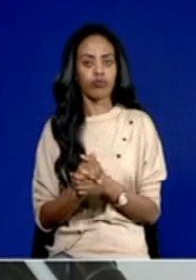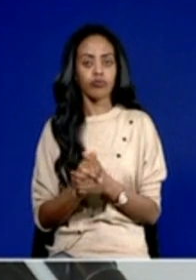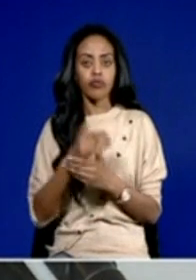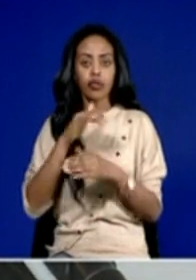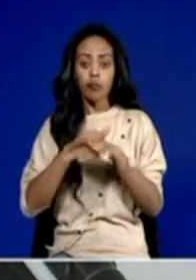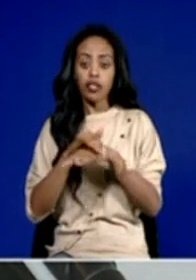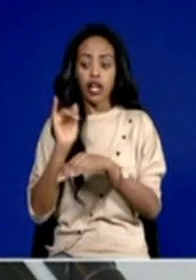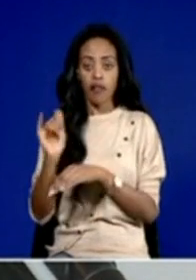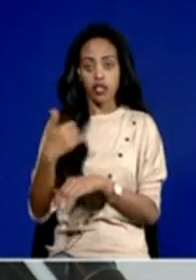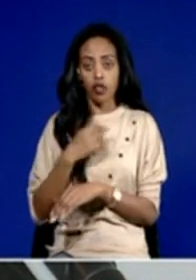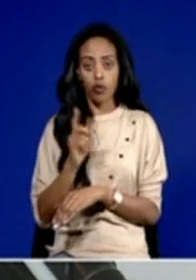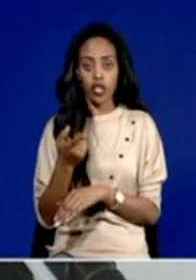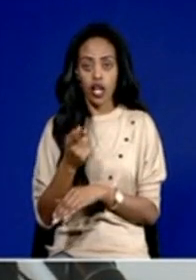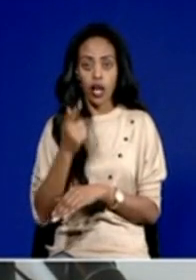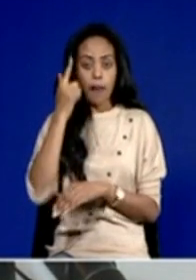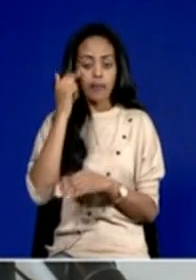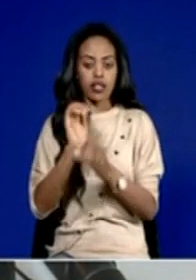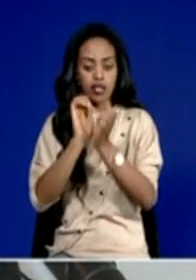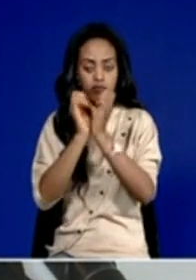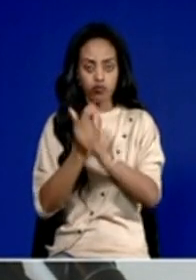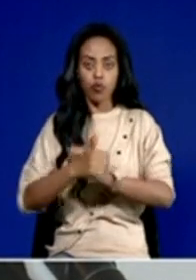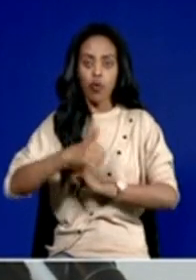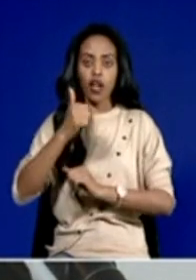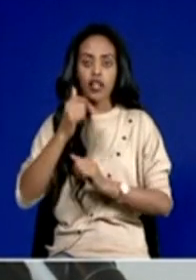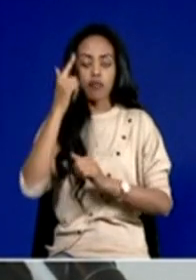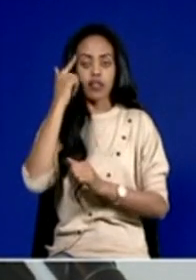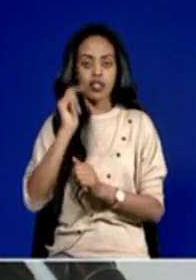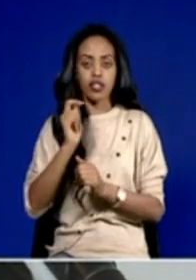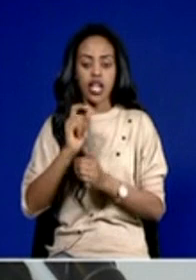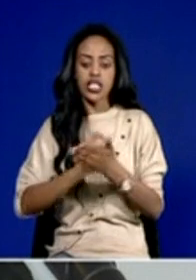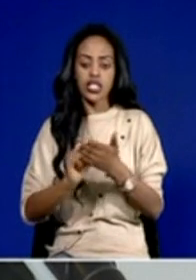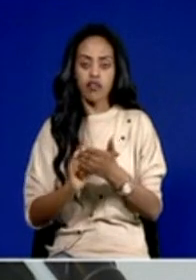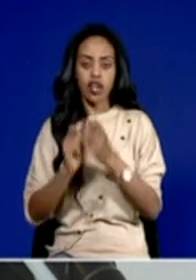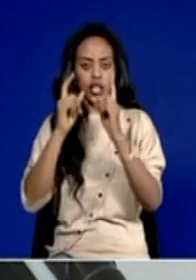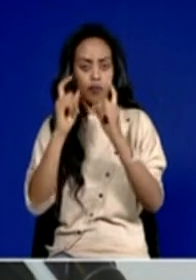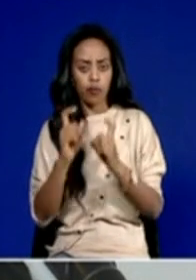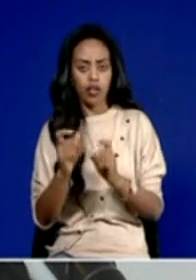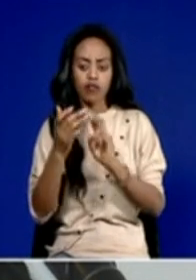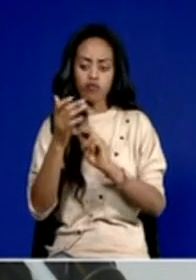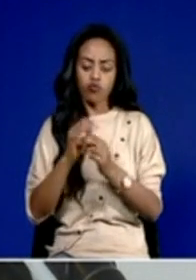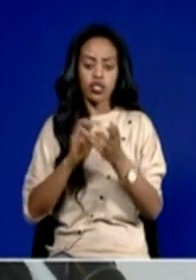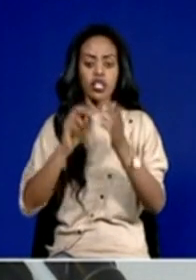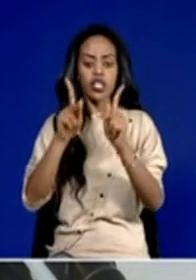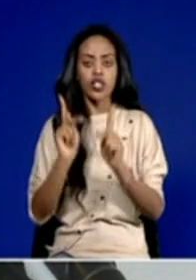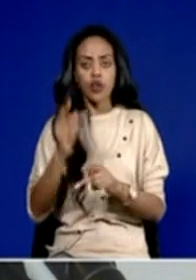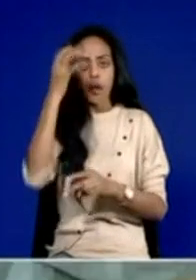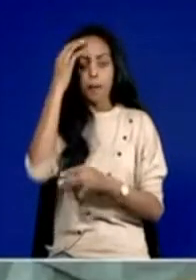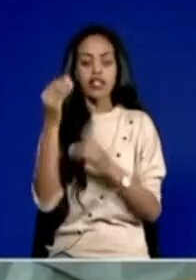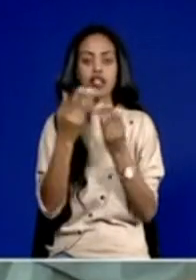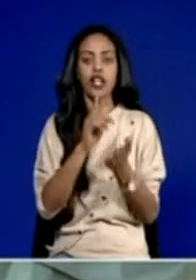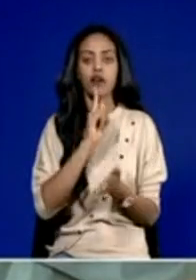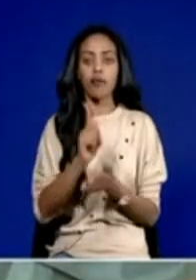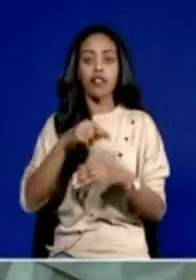ብእንግሊዝኛ ከም ዘሎ ኮይኑ ብትግርኛ ከዓ ብዋናነት ፅሒፍና ተመራሚርና ንህዝብና ንመንግስትና ንቐርብ ማለት እዩ